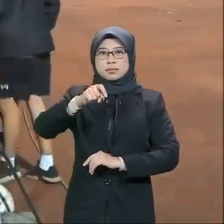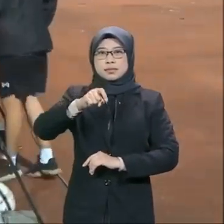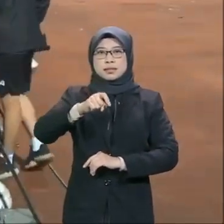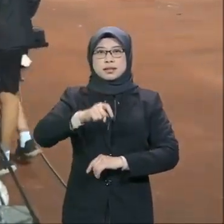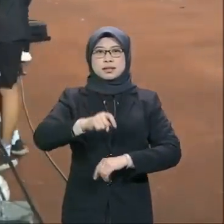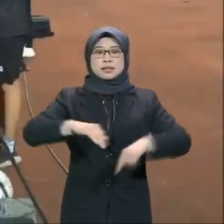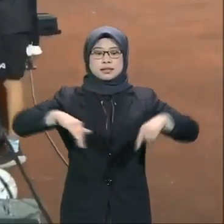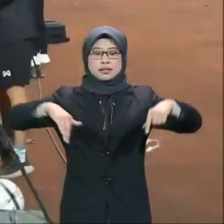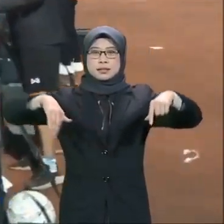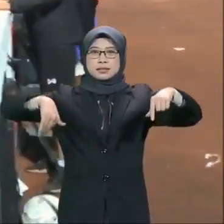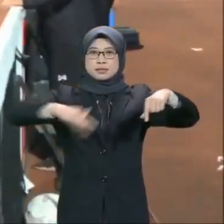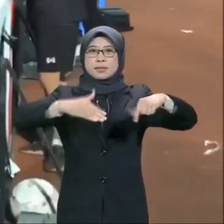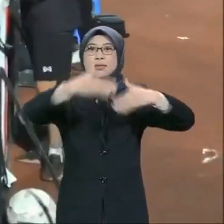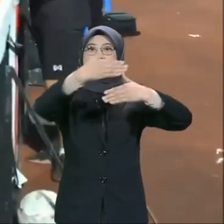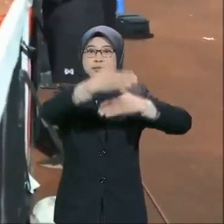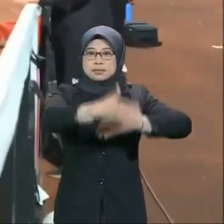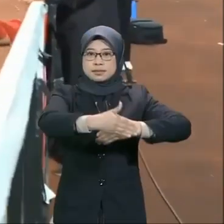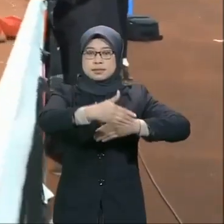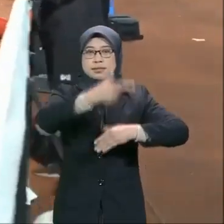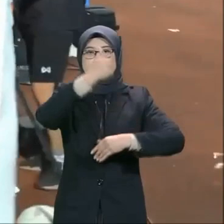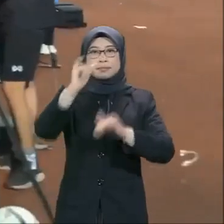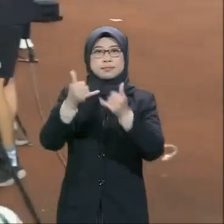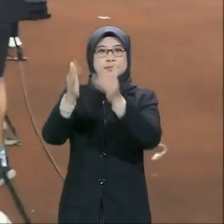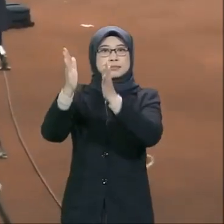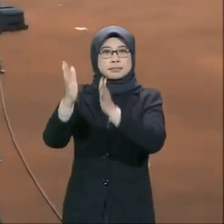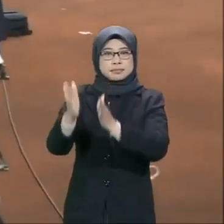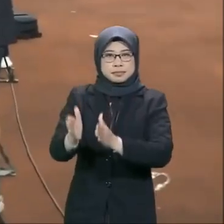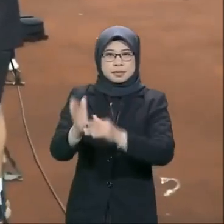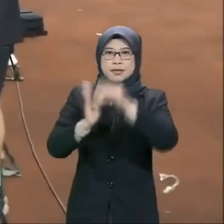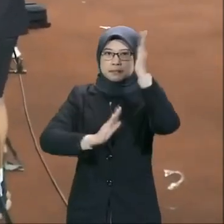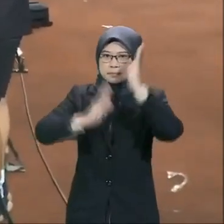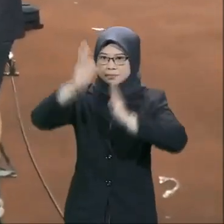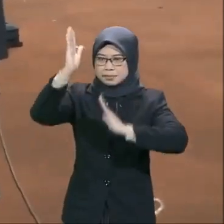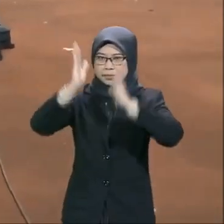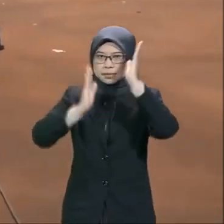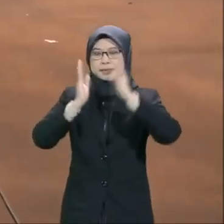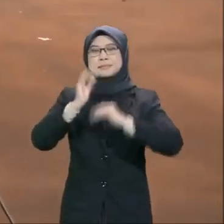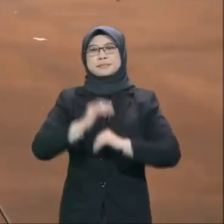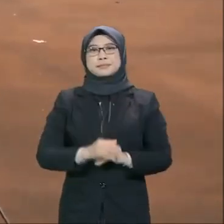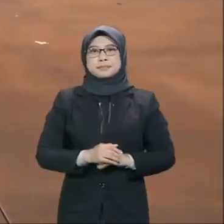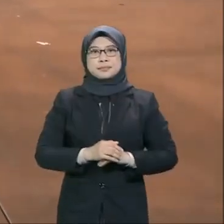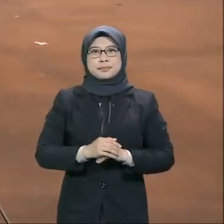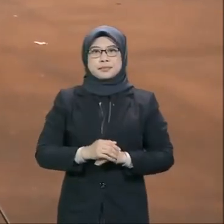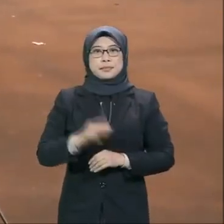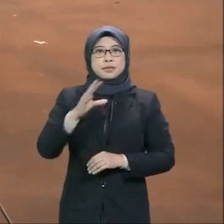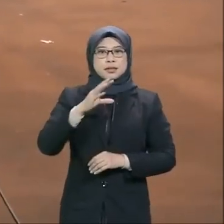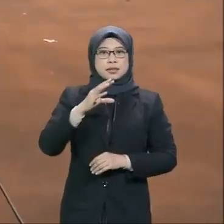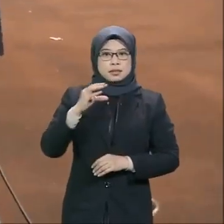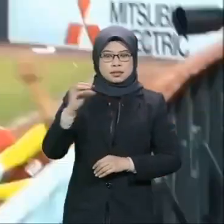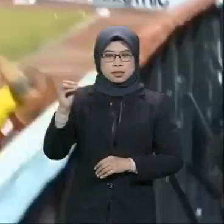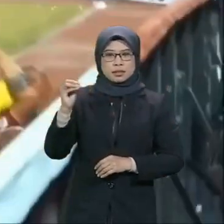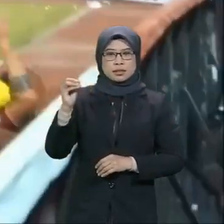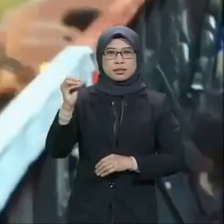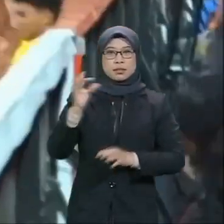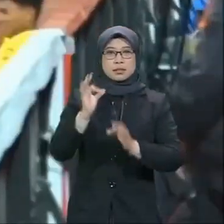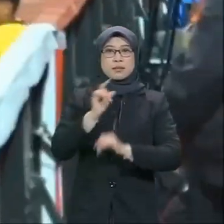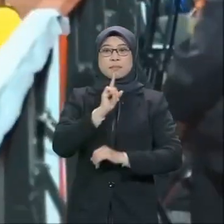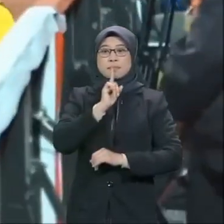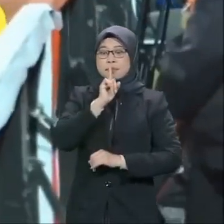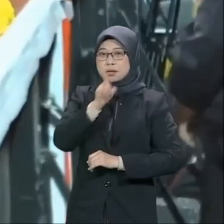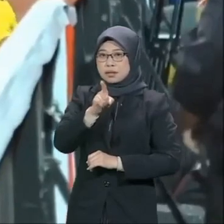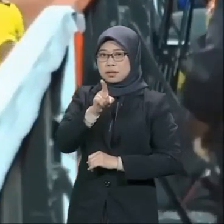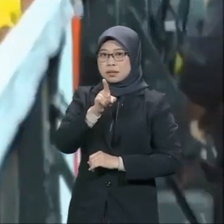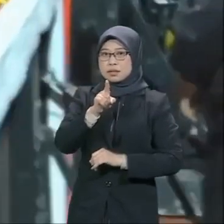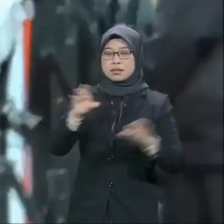penalti sebab ini dilakukan oleh pemain Malaysia. Ya, dan red card jika benar dia